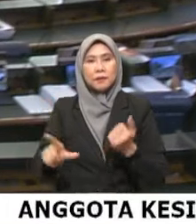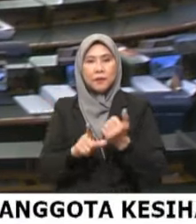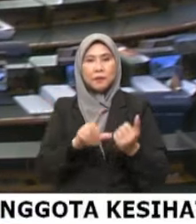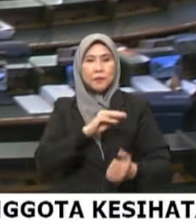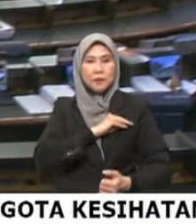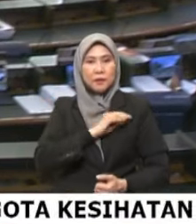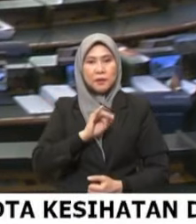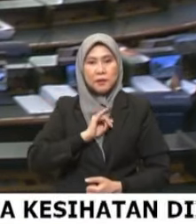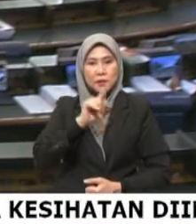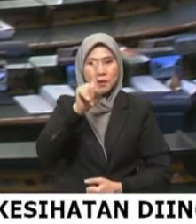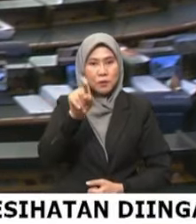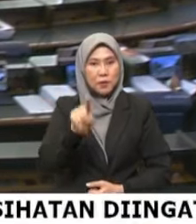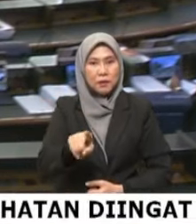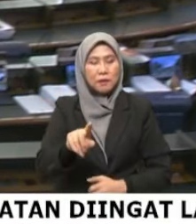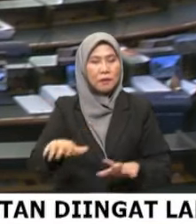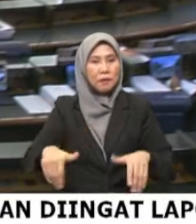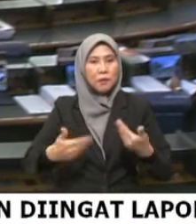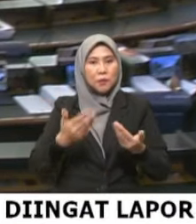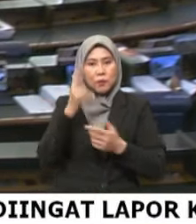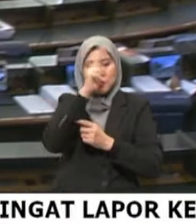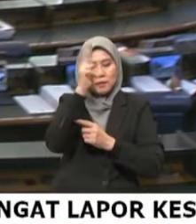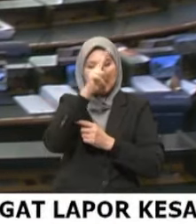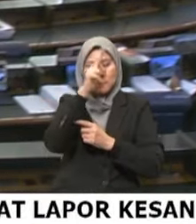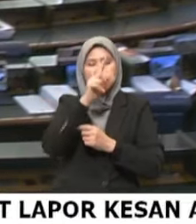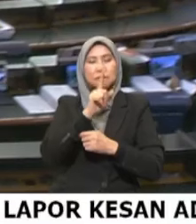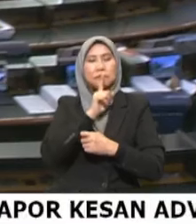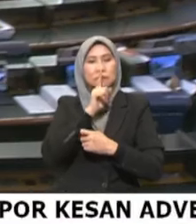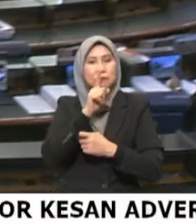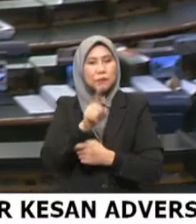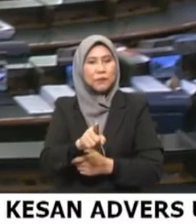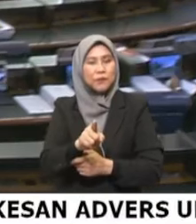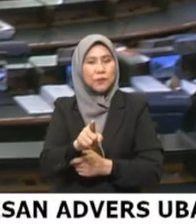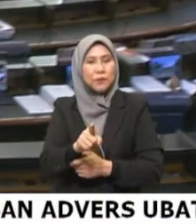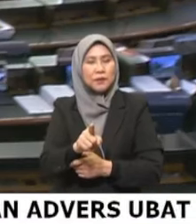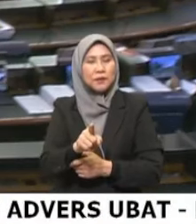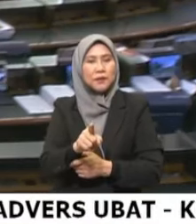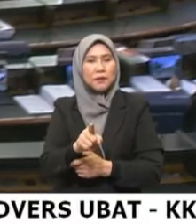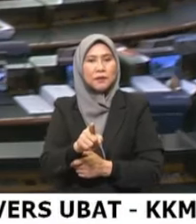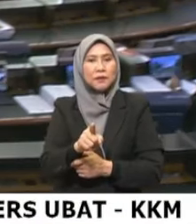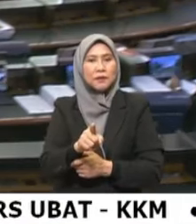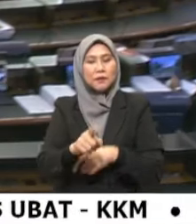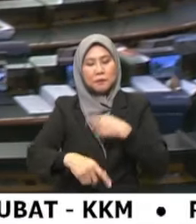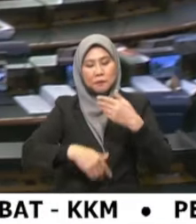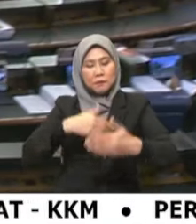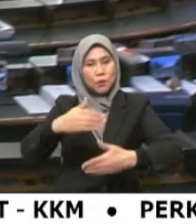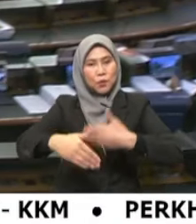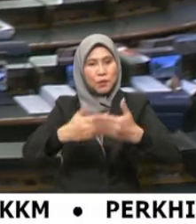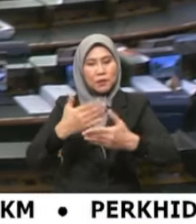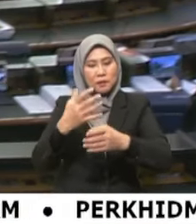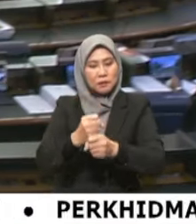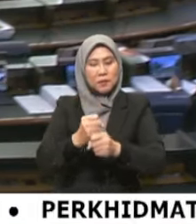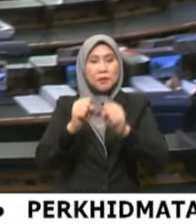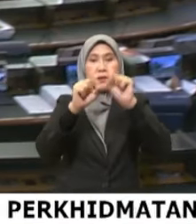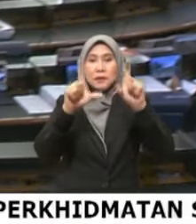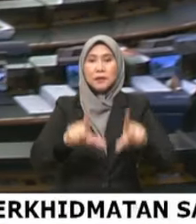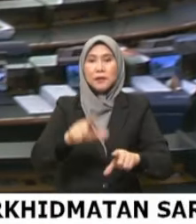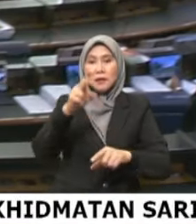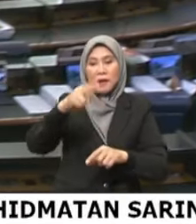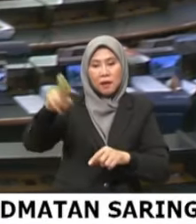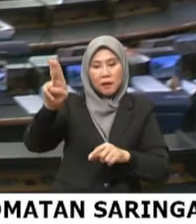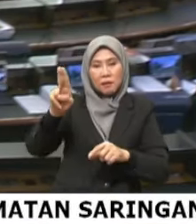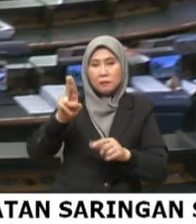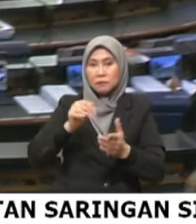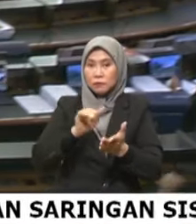Menteri. Soalan saya, bagaimanakah kerajaan ingin memastikan bahawa proses pensijilan halal ini